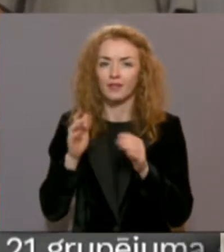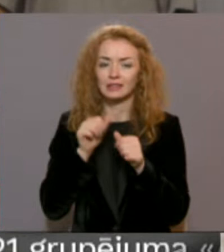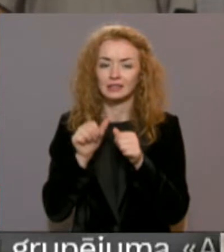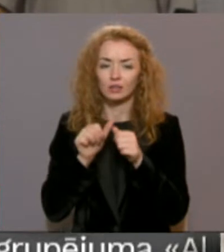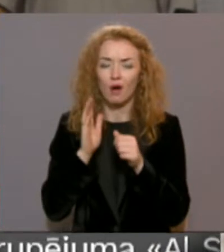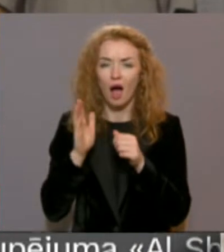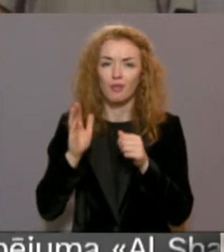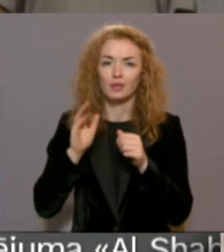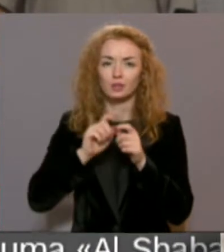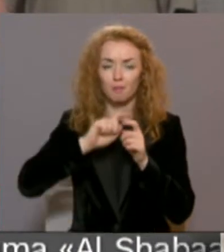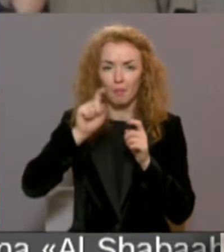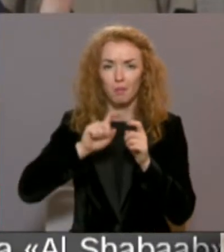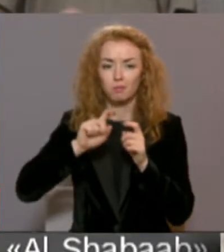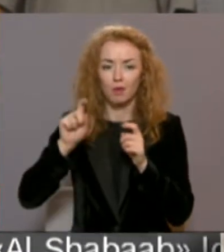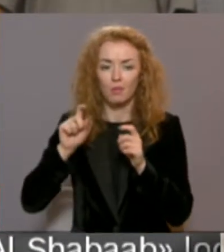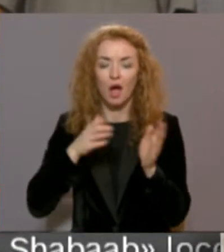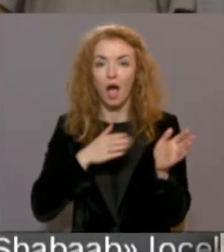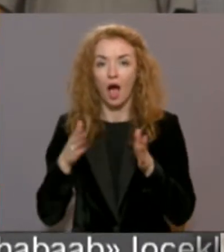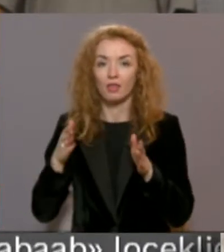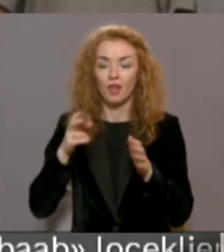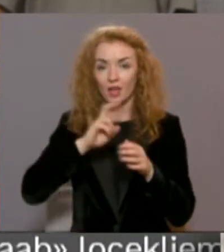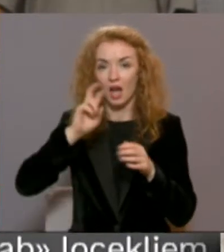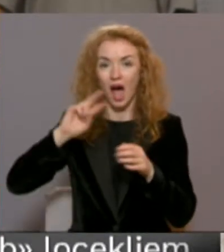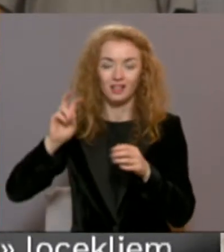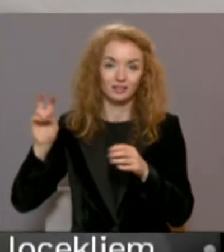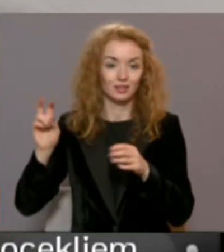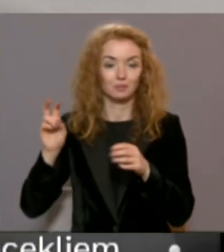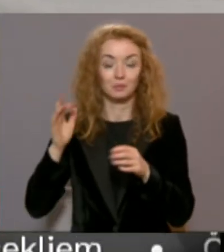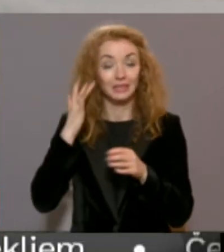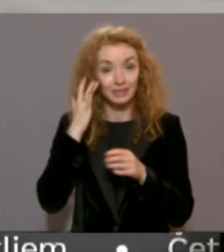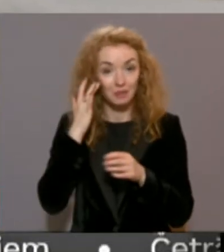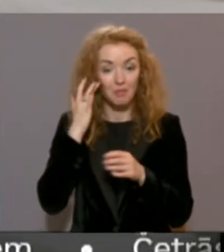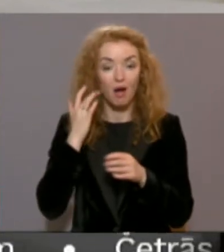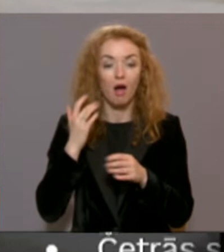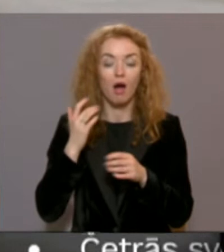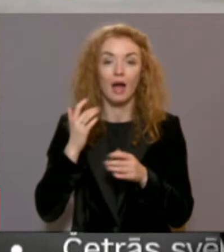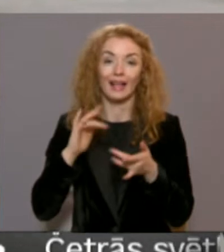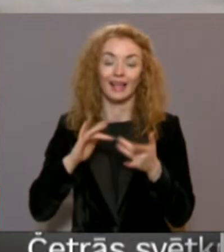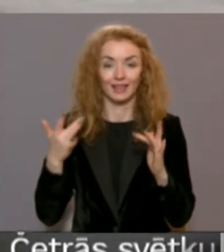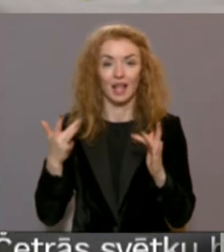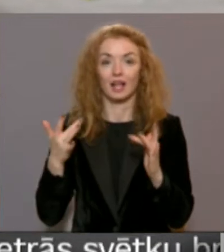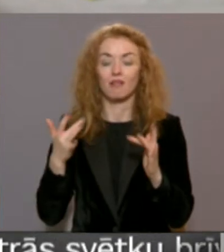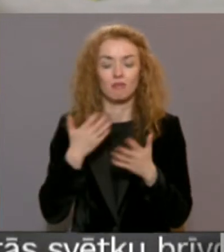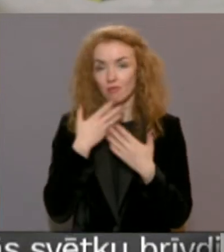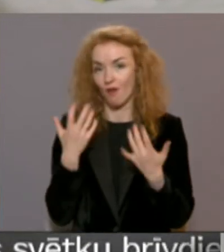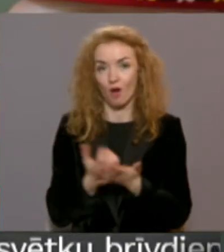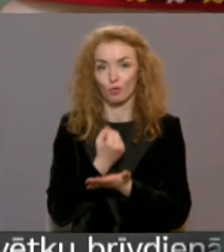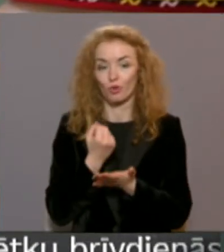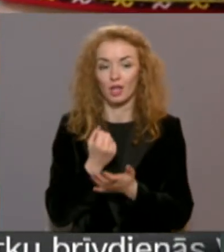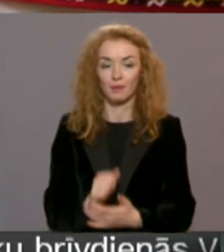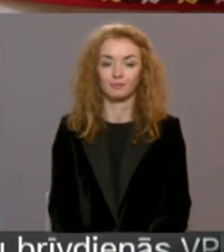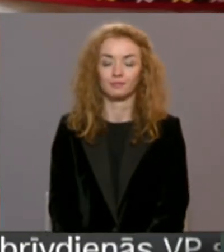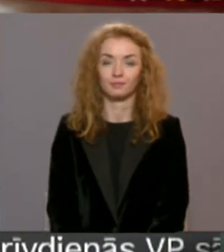katru dūrieniņu jāskatās, jo tādi gatavi raksti, principā, tā kaut kur internetu vidā nav atrodam vispār.